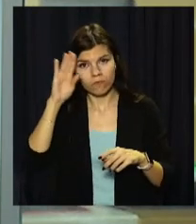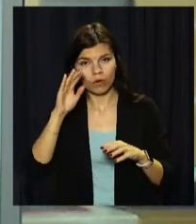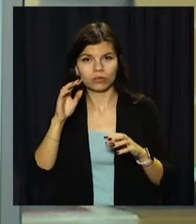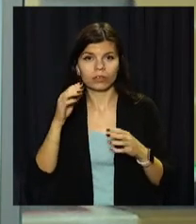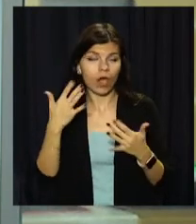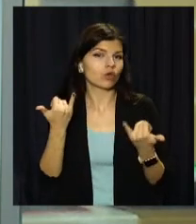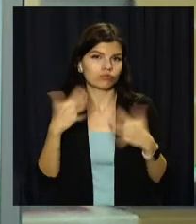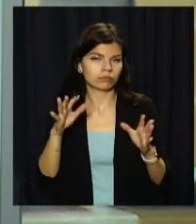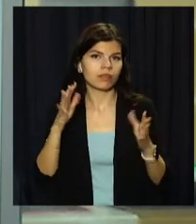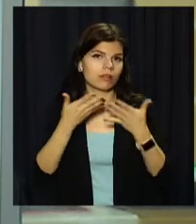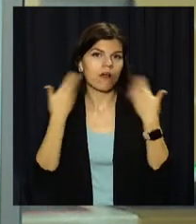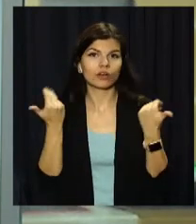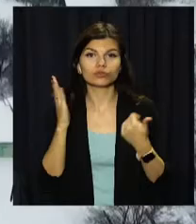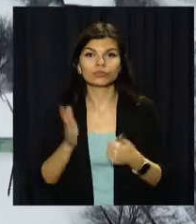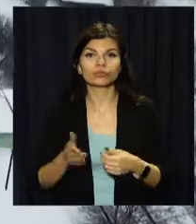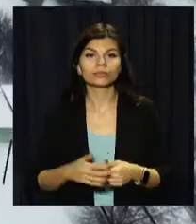них забудуть.